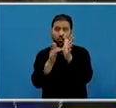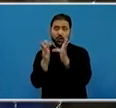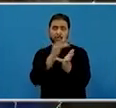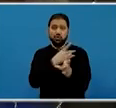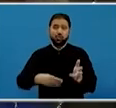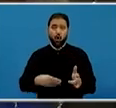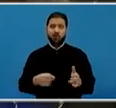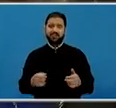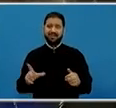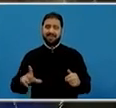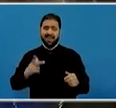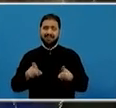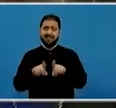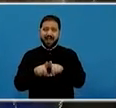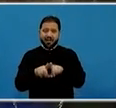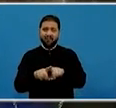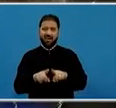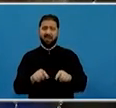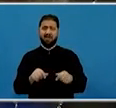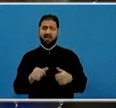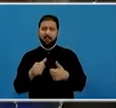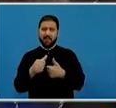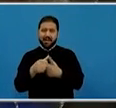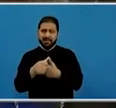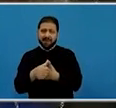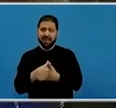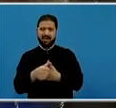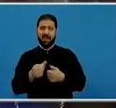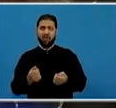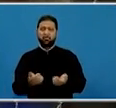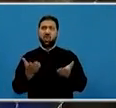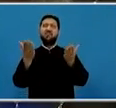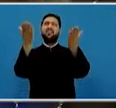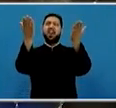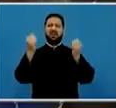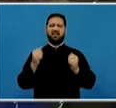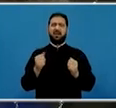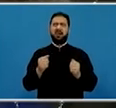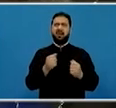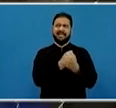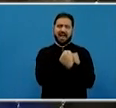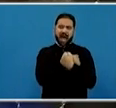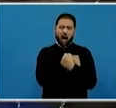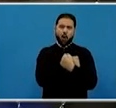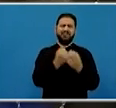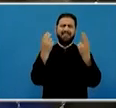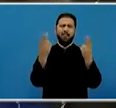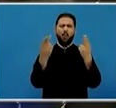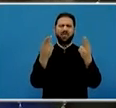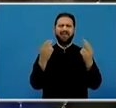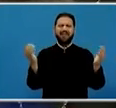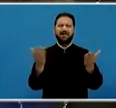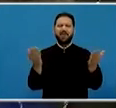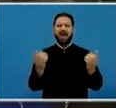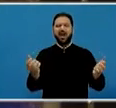identifică cu această relație de prietenie, dar o prietenie jertfelnică, o dragoste extraordinară pe care El o are pentru noi